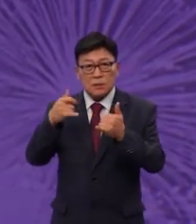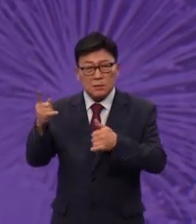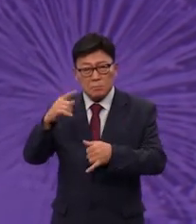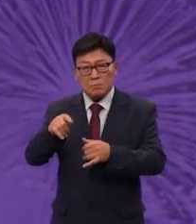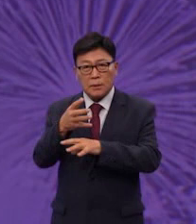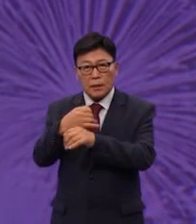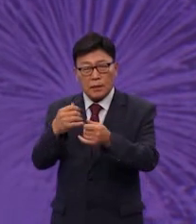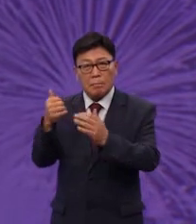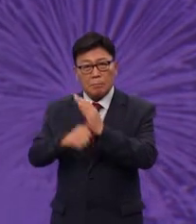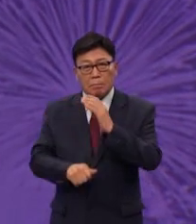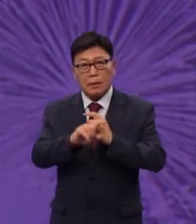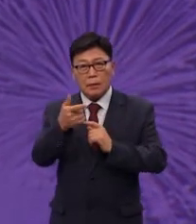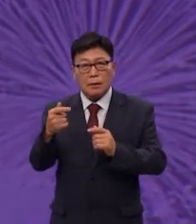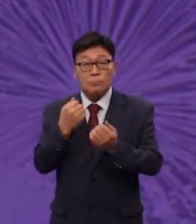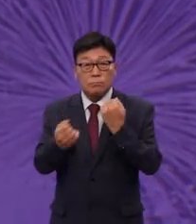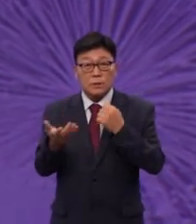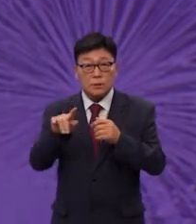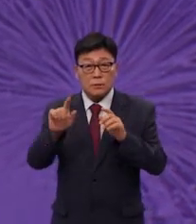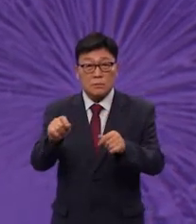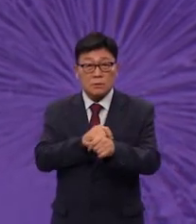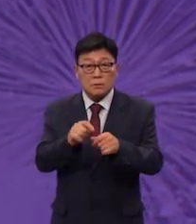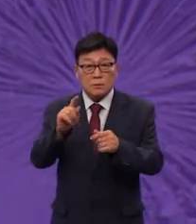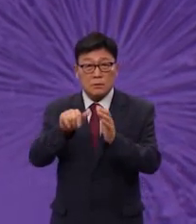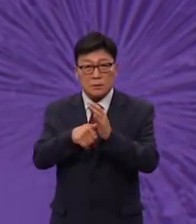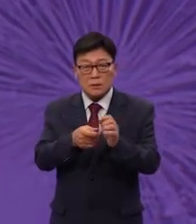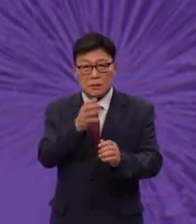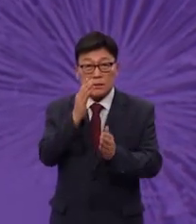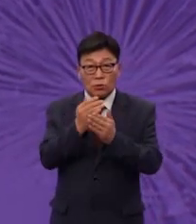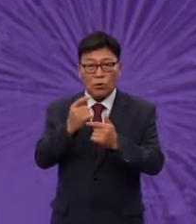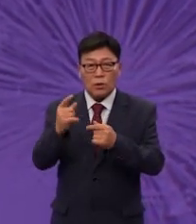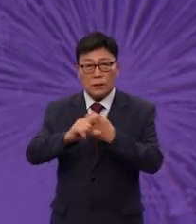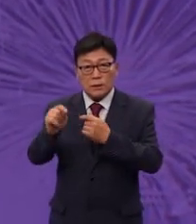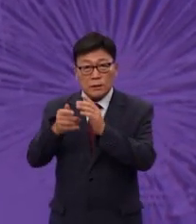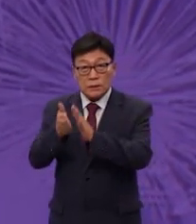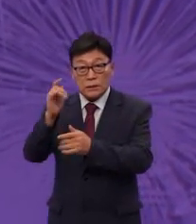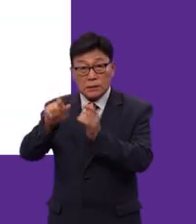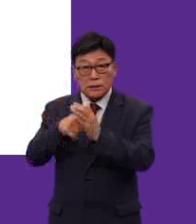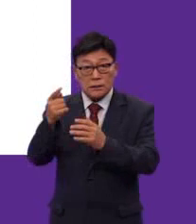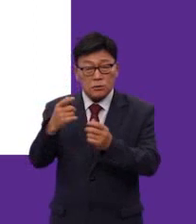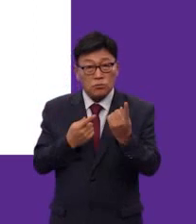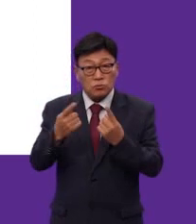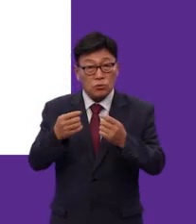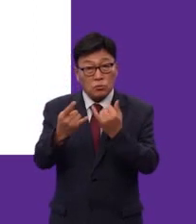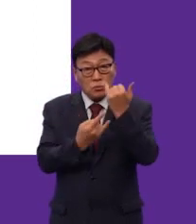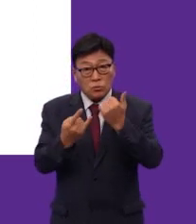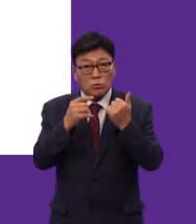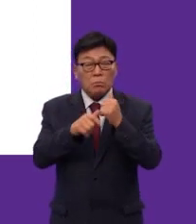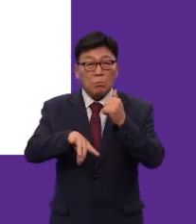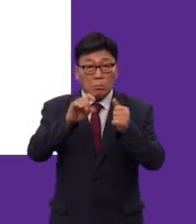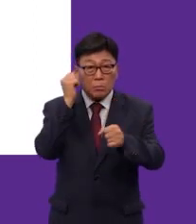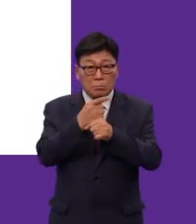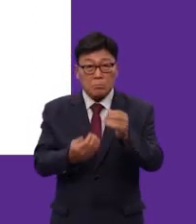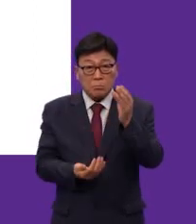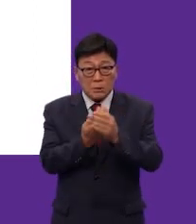실패 사례에도 불구하고 현재 특별시 및 광역시 단위로 형성된 분쟁조정위원회는 이미 일어난